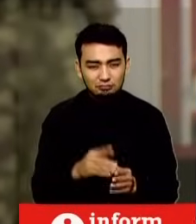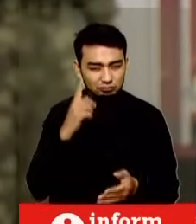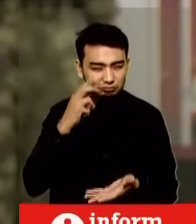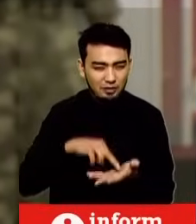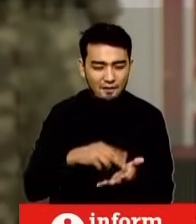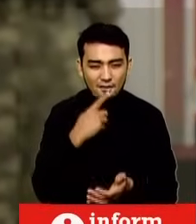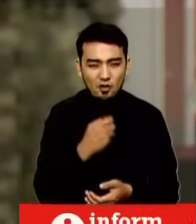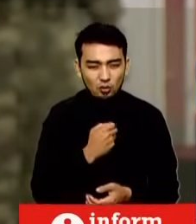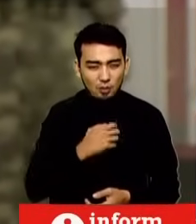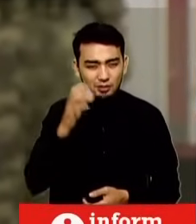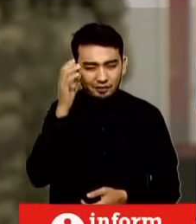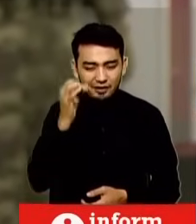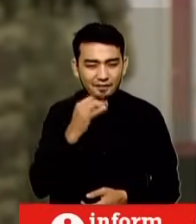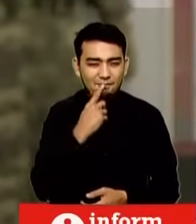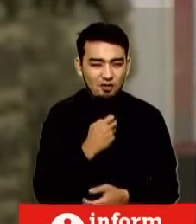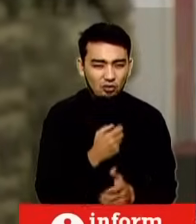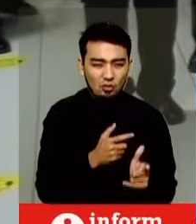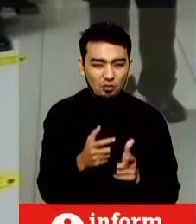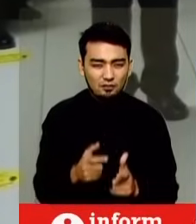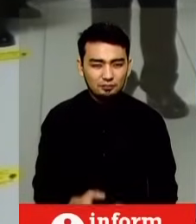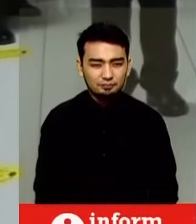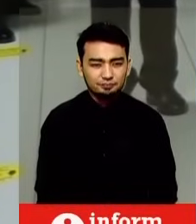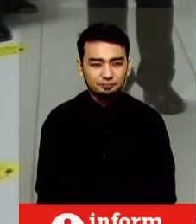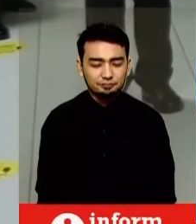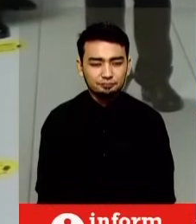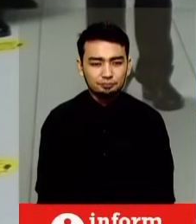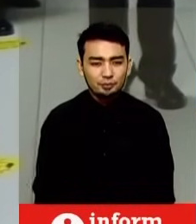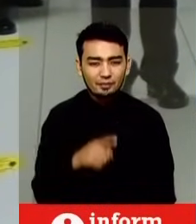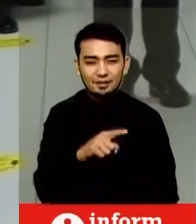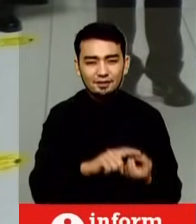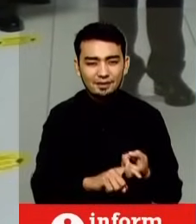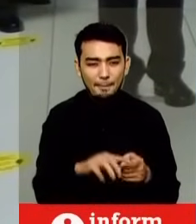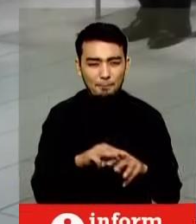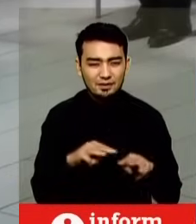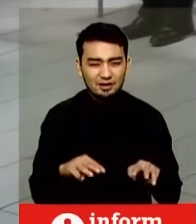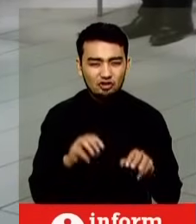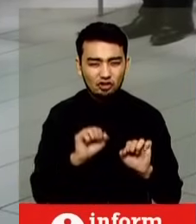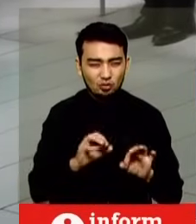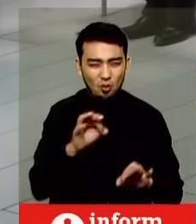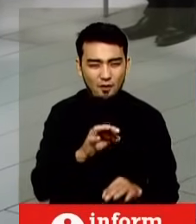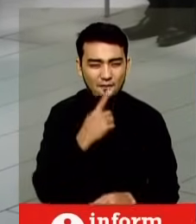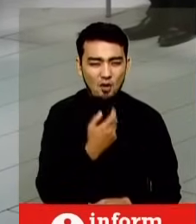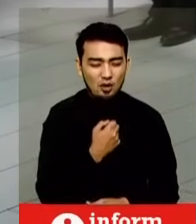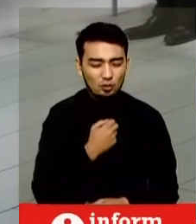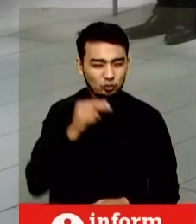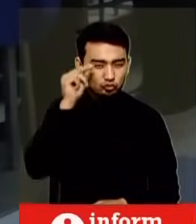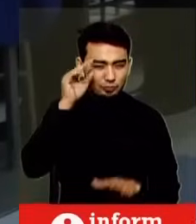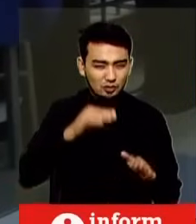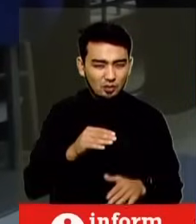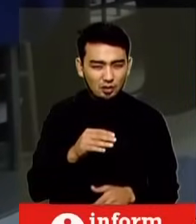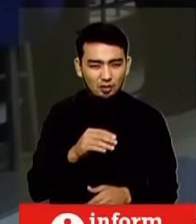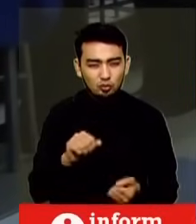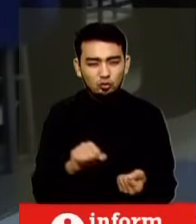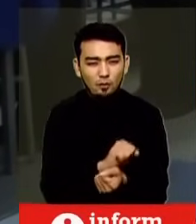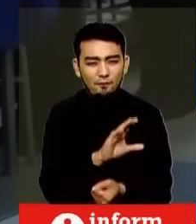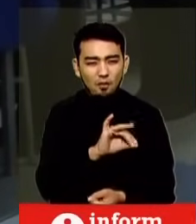военного образования и военной подготовки в этой связи министр обороны воно сухопутных войск и Пообщался